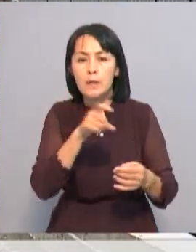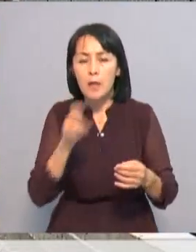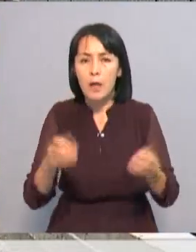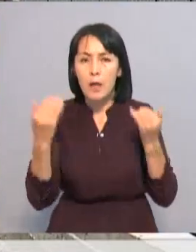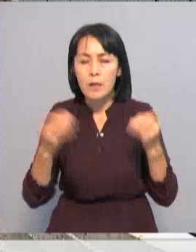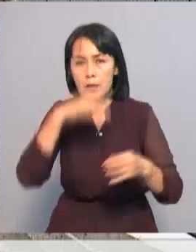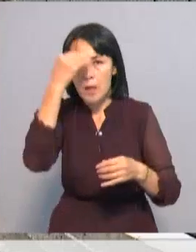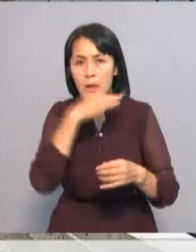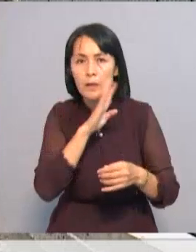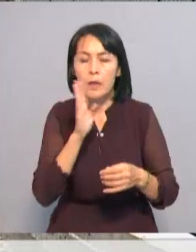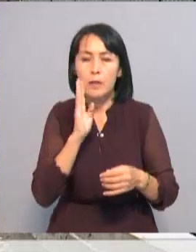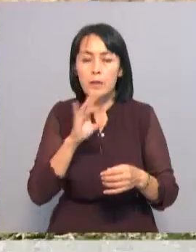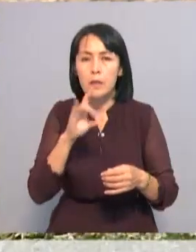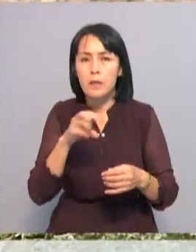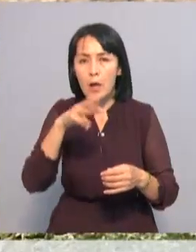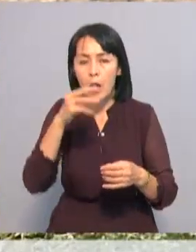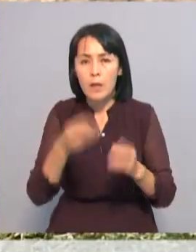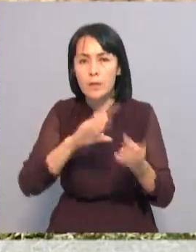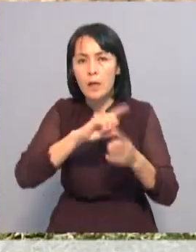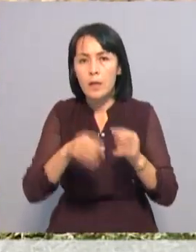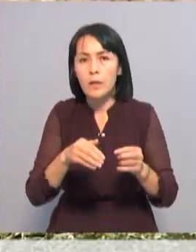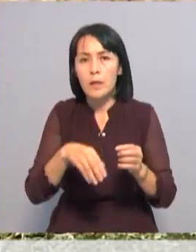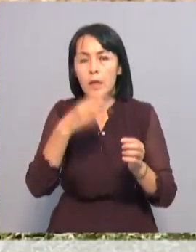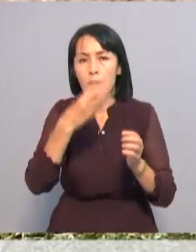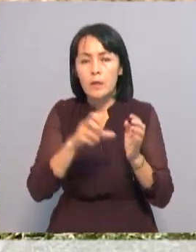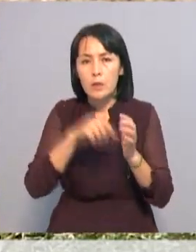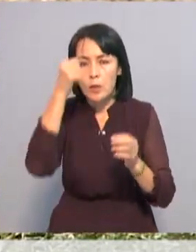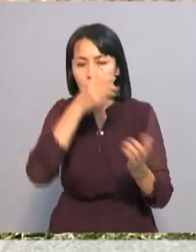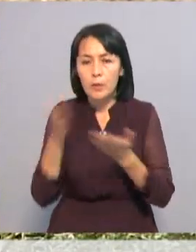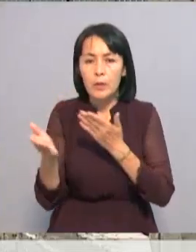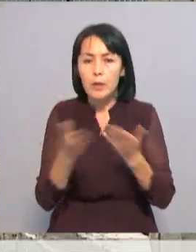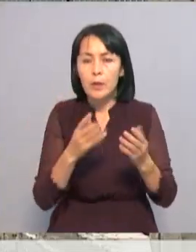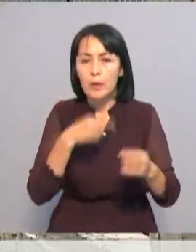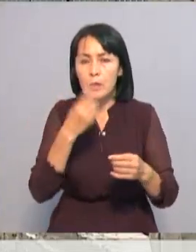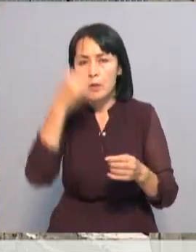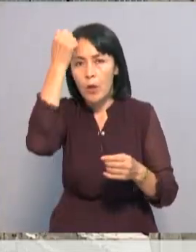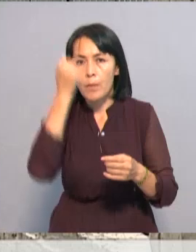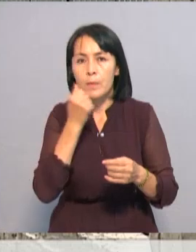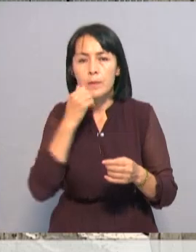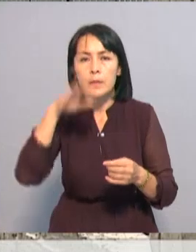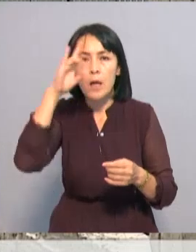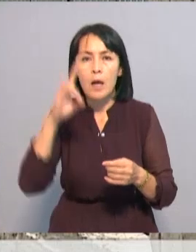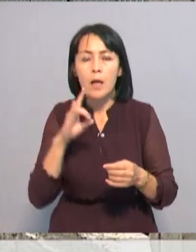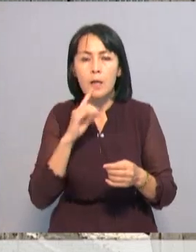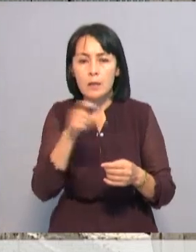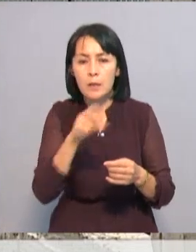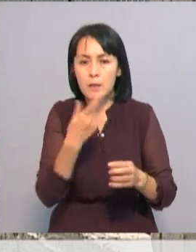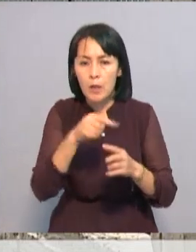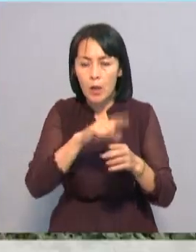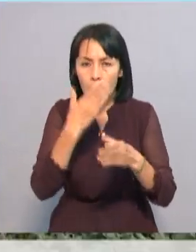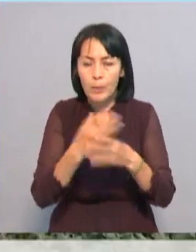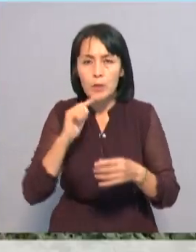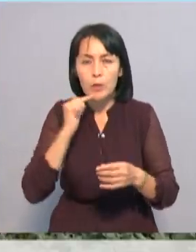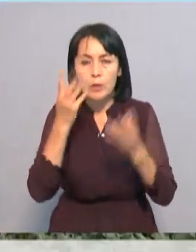национальностей. Родители Рамиса Махмудова эмигрировали в 1936 году. Мне нечего сказать, кроме благодарности братьям-казахам, которые помогли